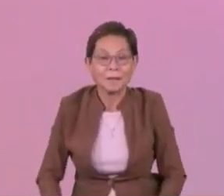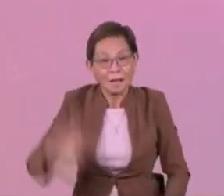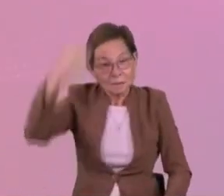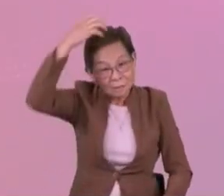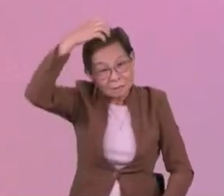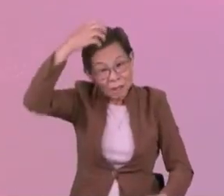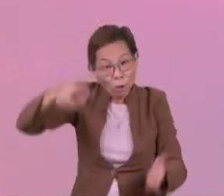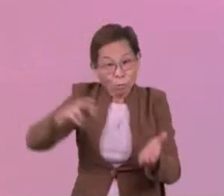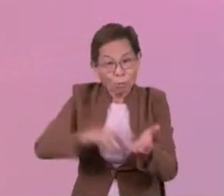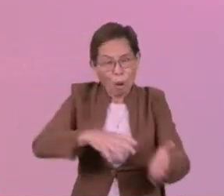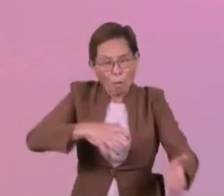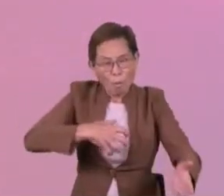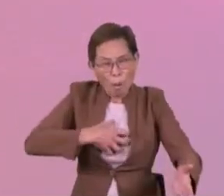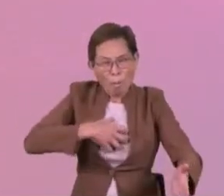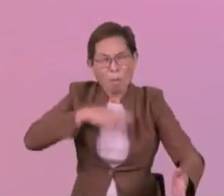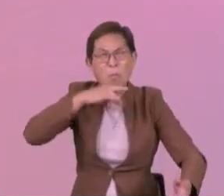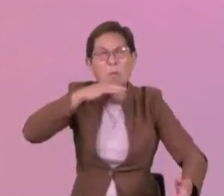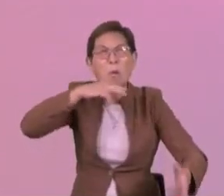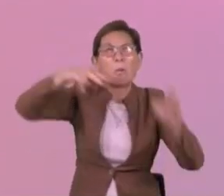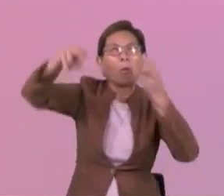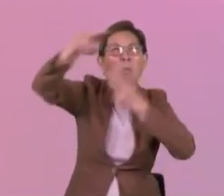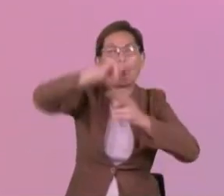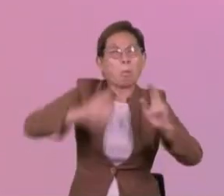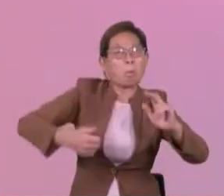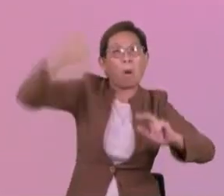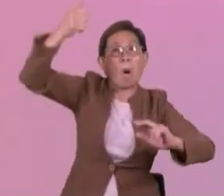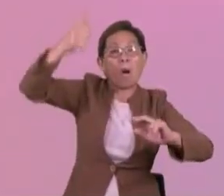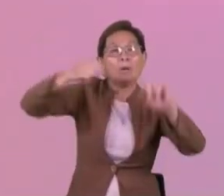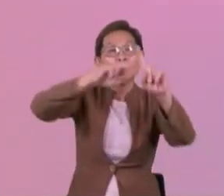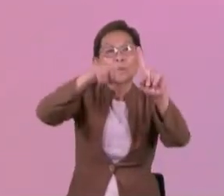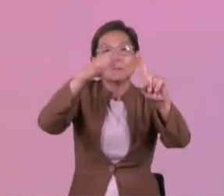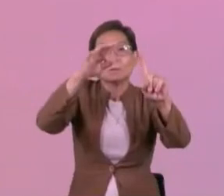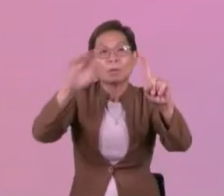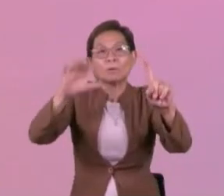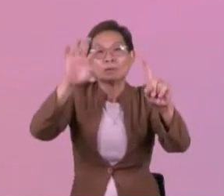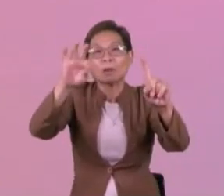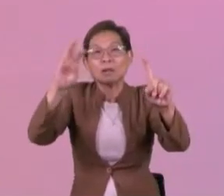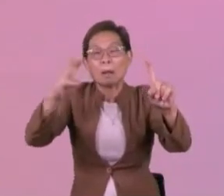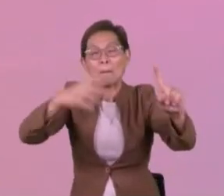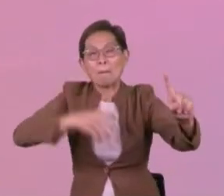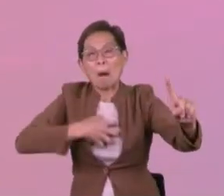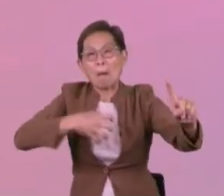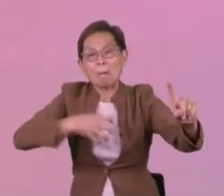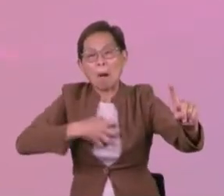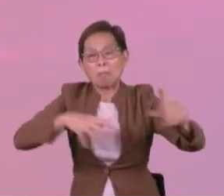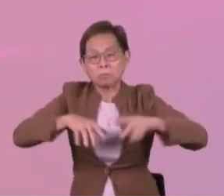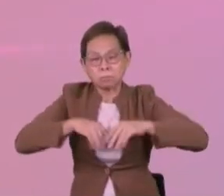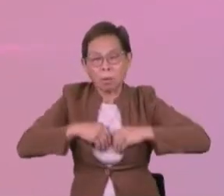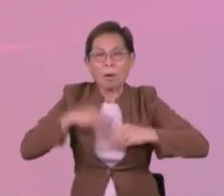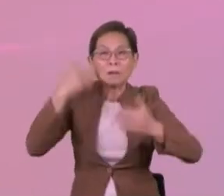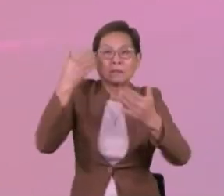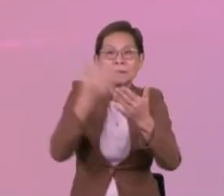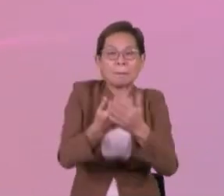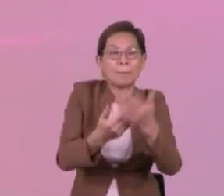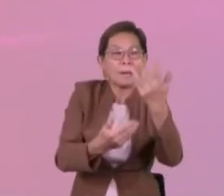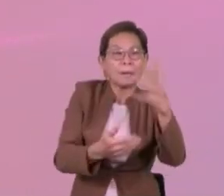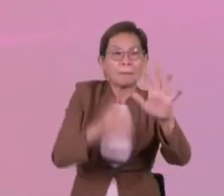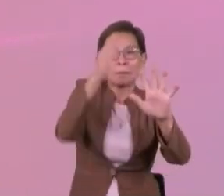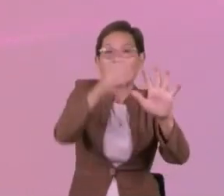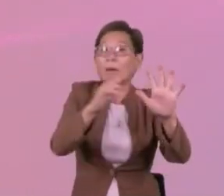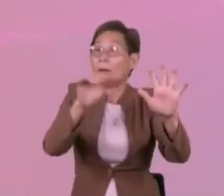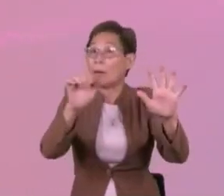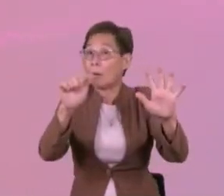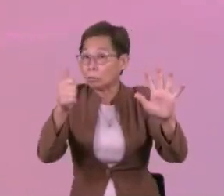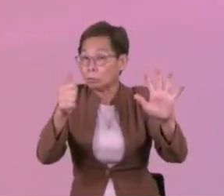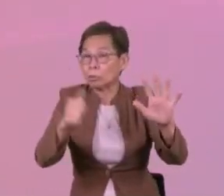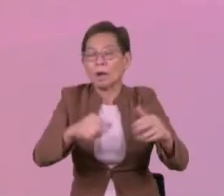Selangor merekodkan aduan pencemaran udara tertinggi dengan 1,996 aduan diterima setakat 15 Oktober lalu.